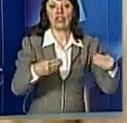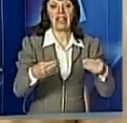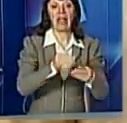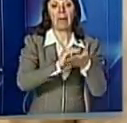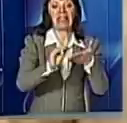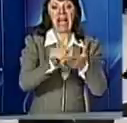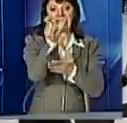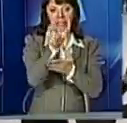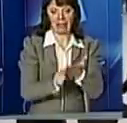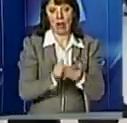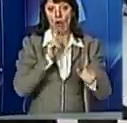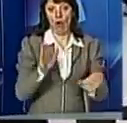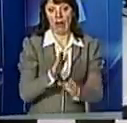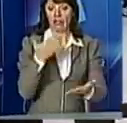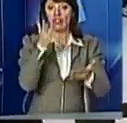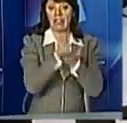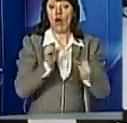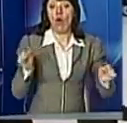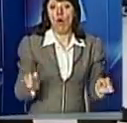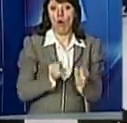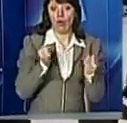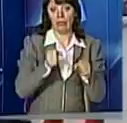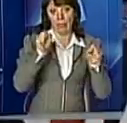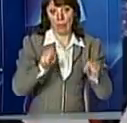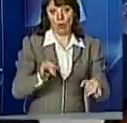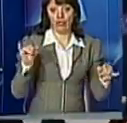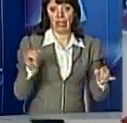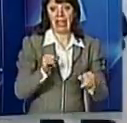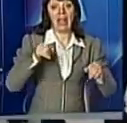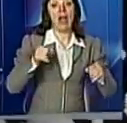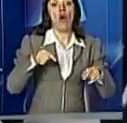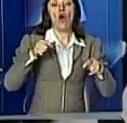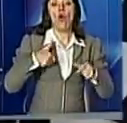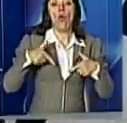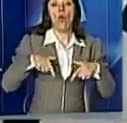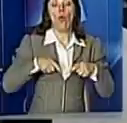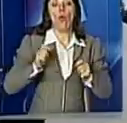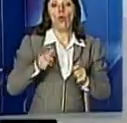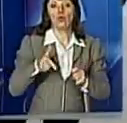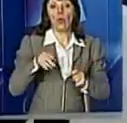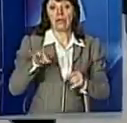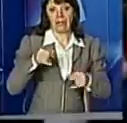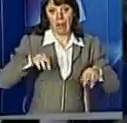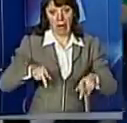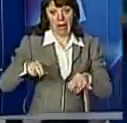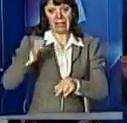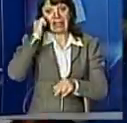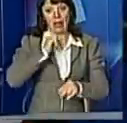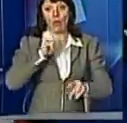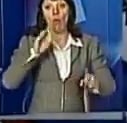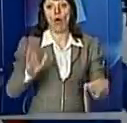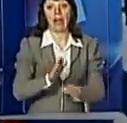тексти колядок а якщо стало холодно то можна і гуцульського плеса задати під стару у Коляду